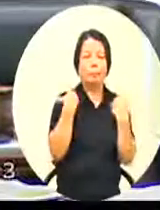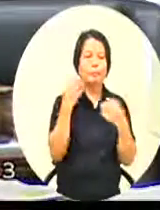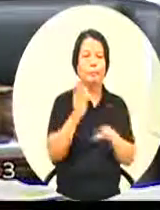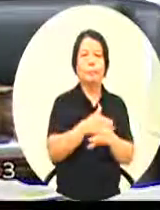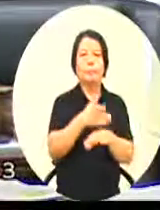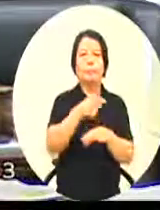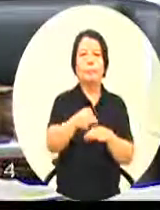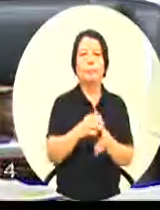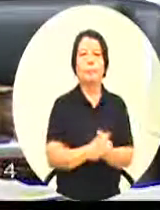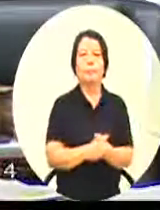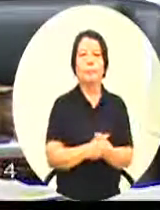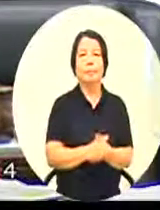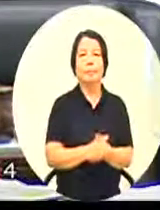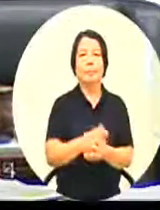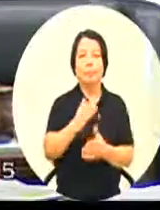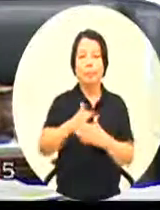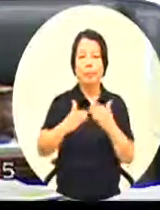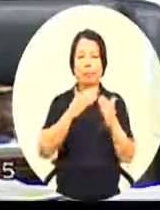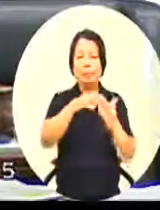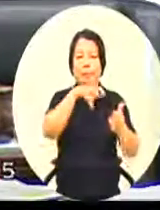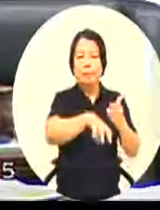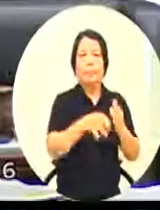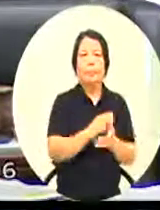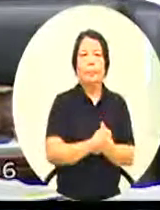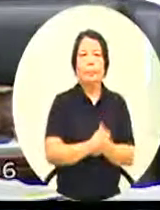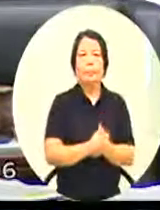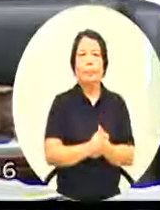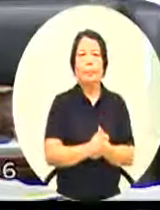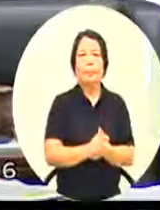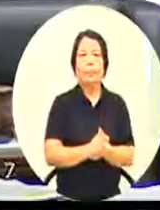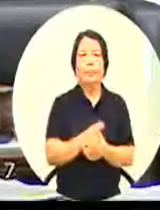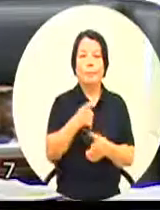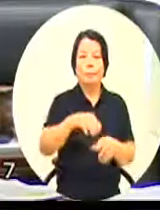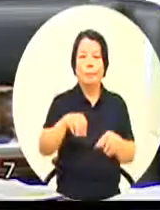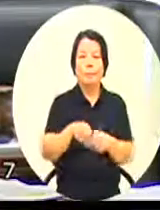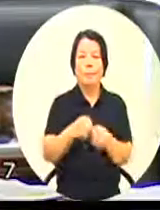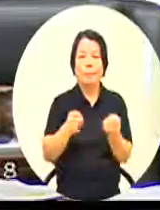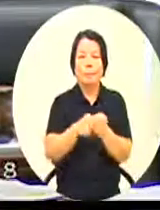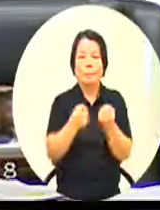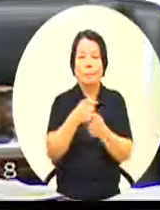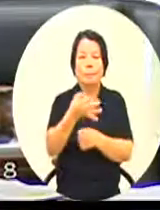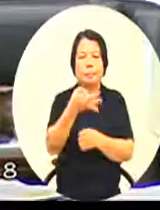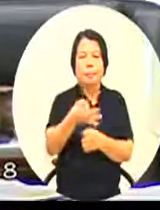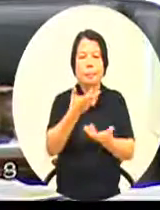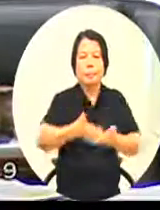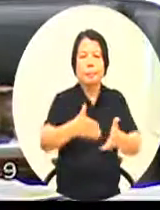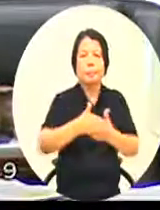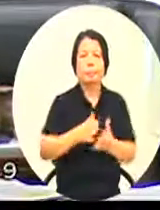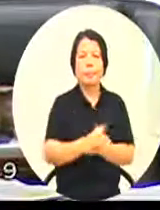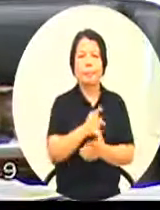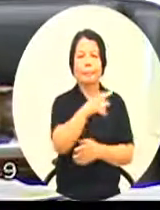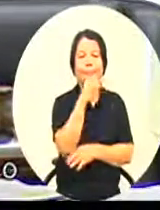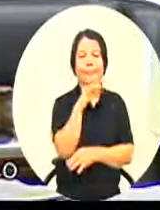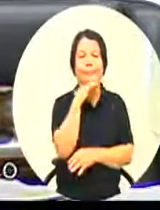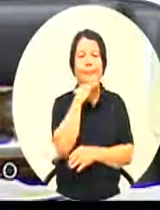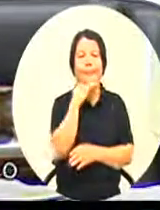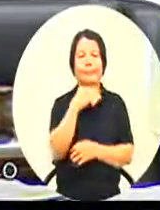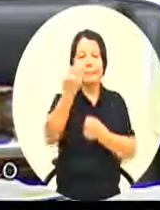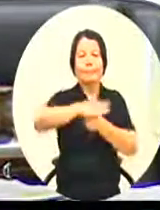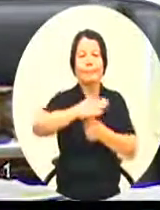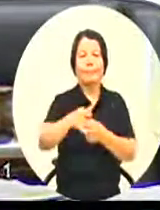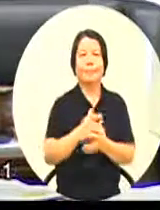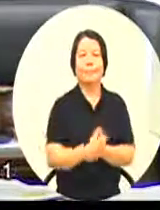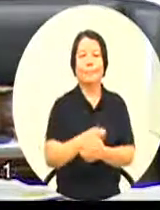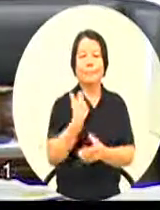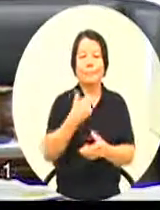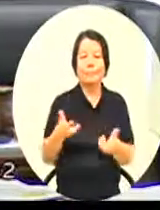重点也是说哈，其实学校刚刚讲的那个灾损的钱哦很重要哦，他们一直在等哦，希望也是在跟复